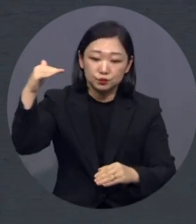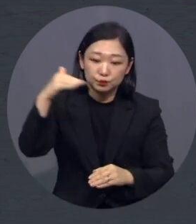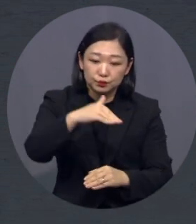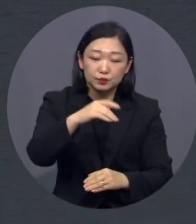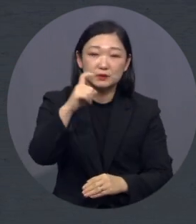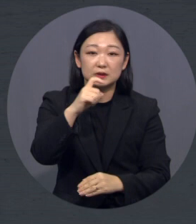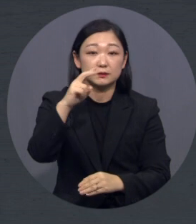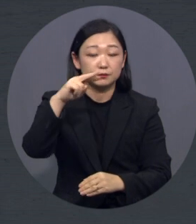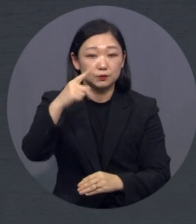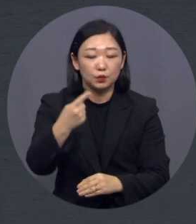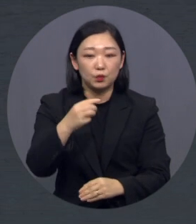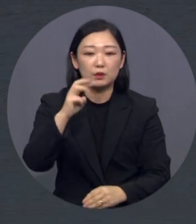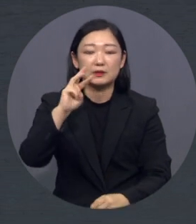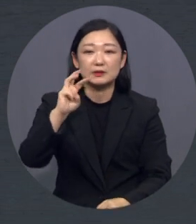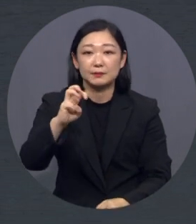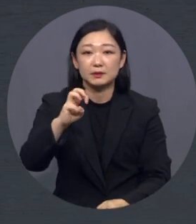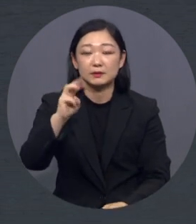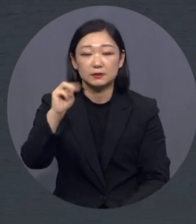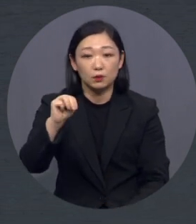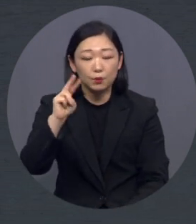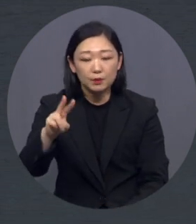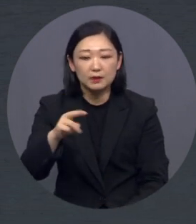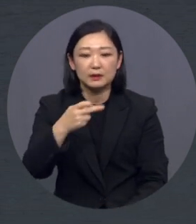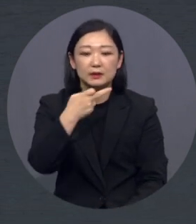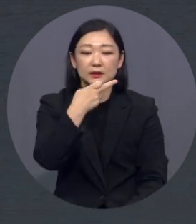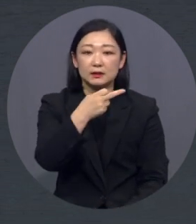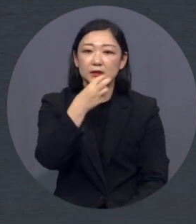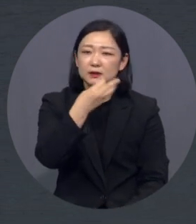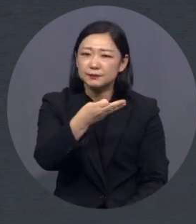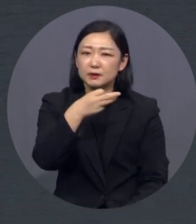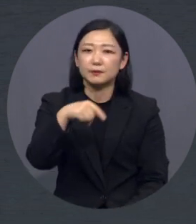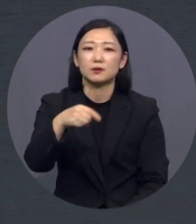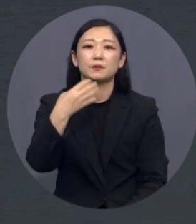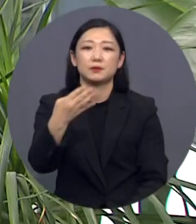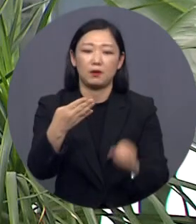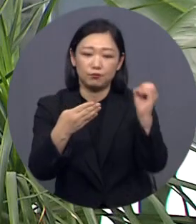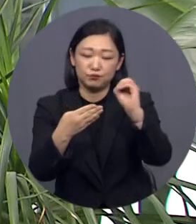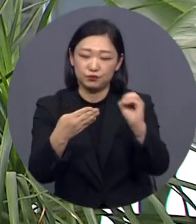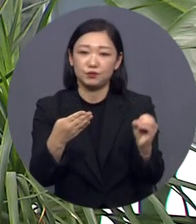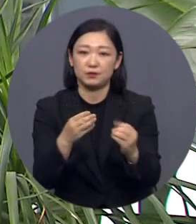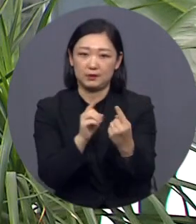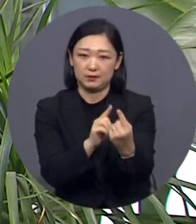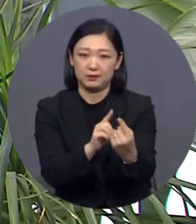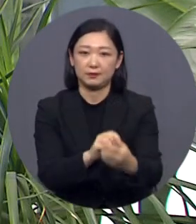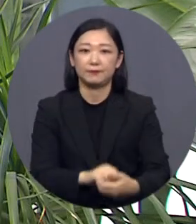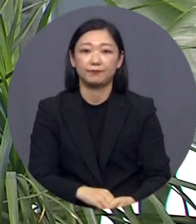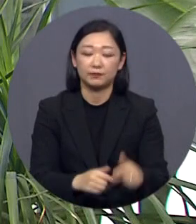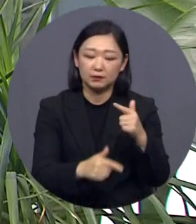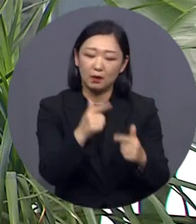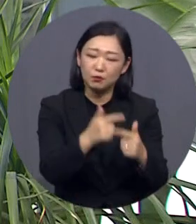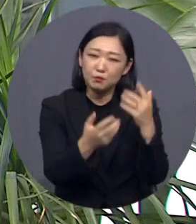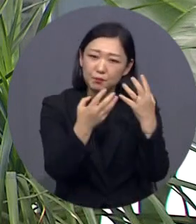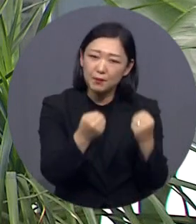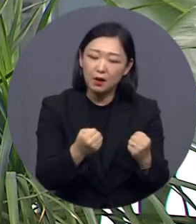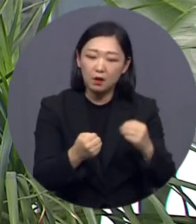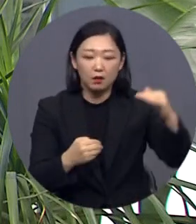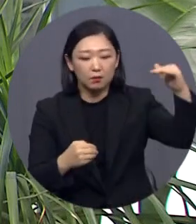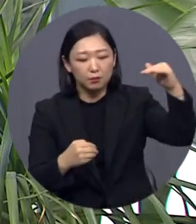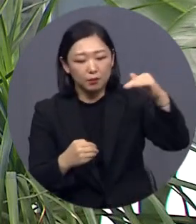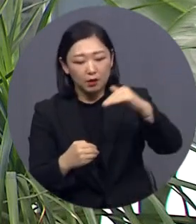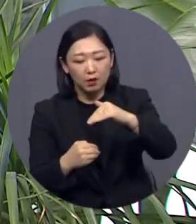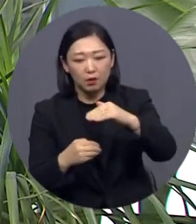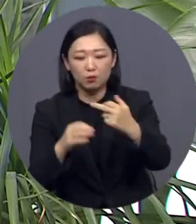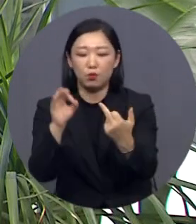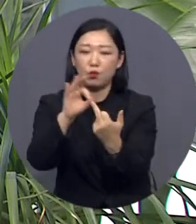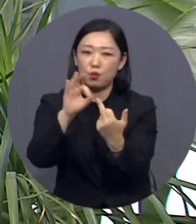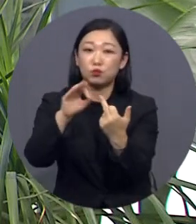이상인 30제곱킬로미터 13.4%가 대상입니다. 나무가 있는 지역이거나 경사가 있는 지역은 주요 오름